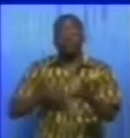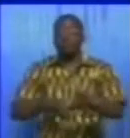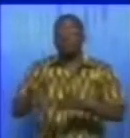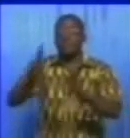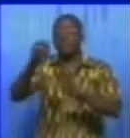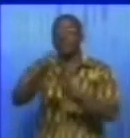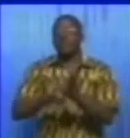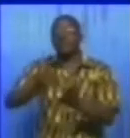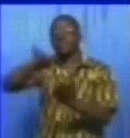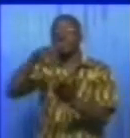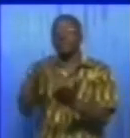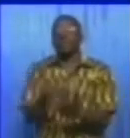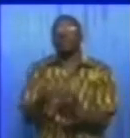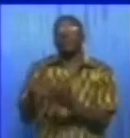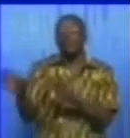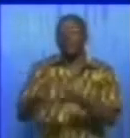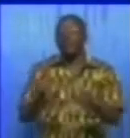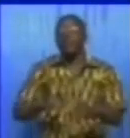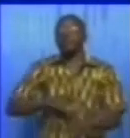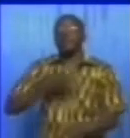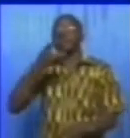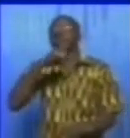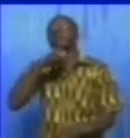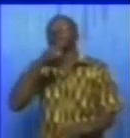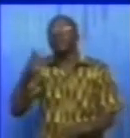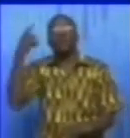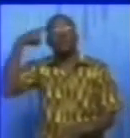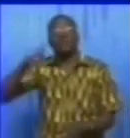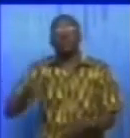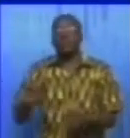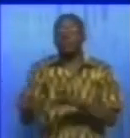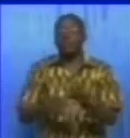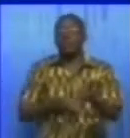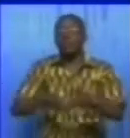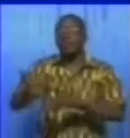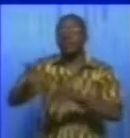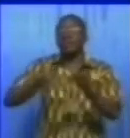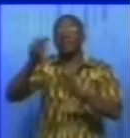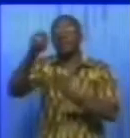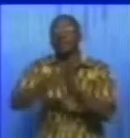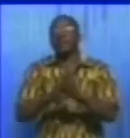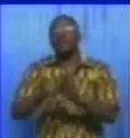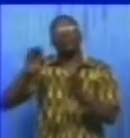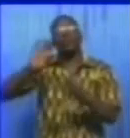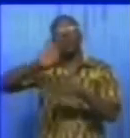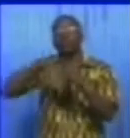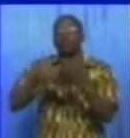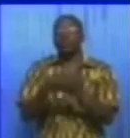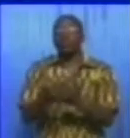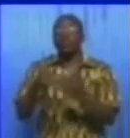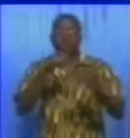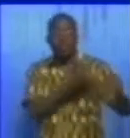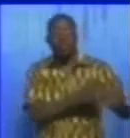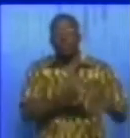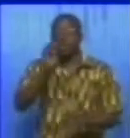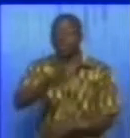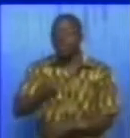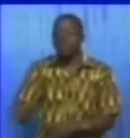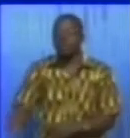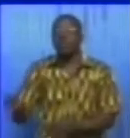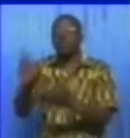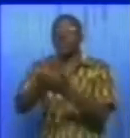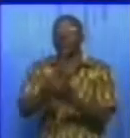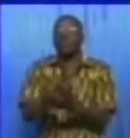régionale du centre a entamé la sensibilisation en direction des élus locaux de la périphérie de Ouagadougou. Ismaël Diloma